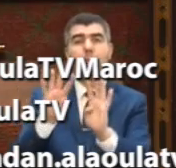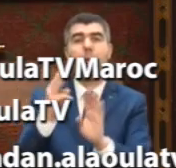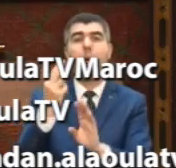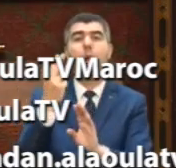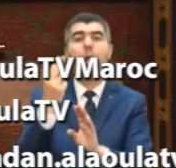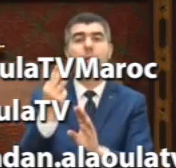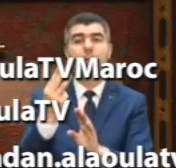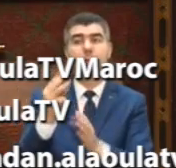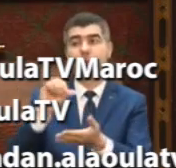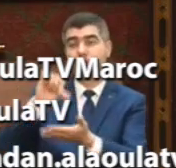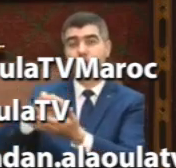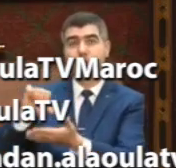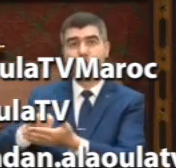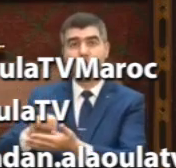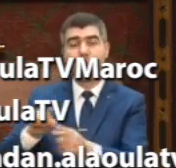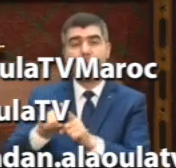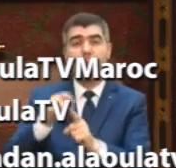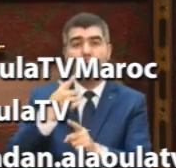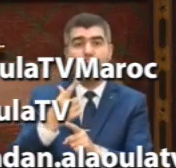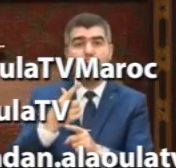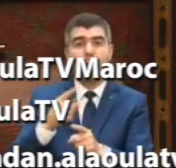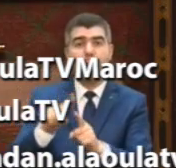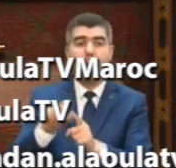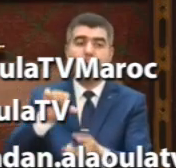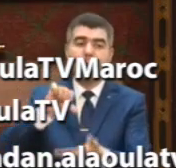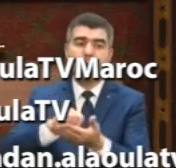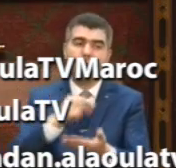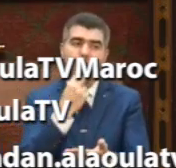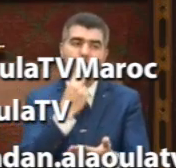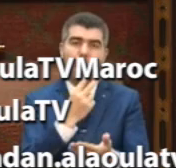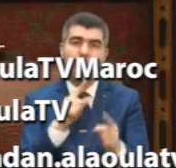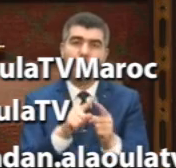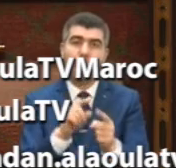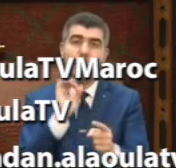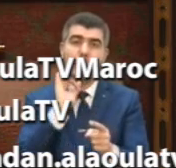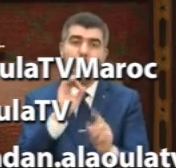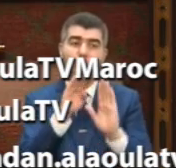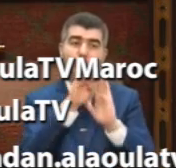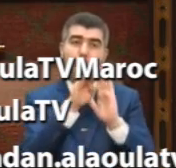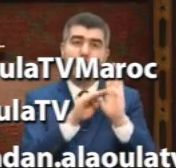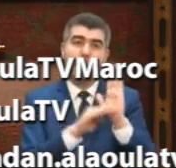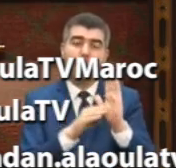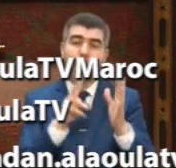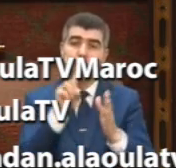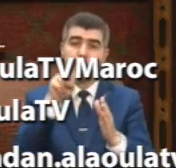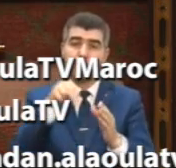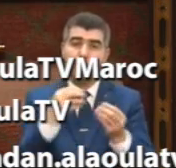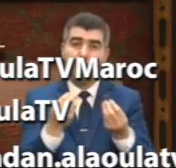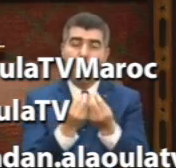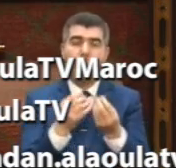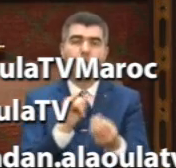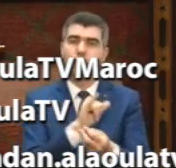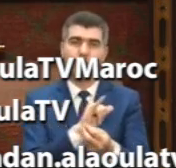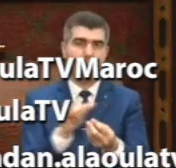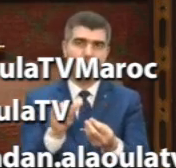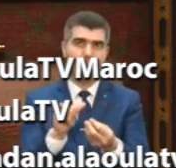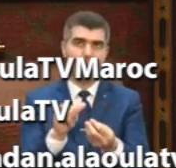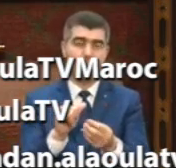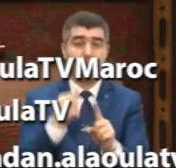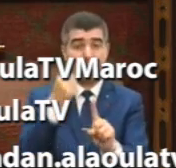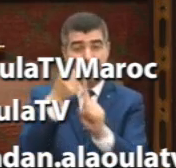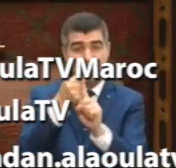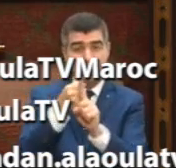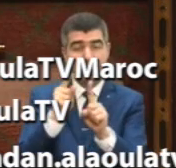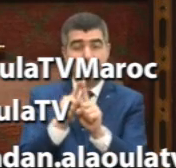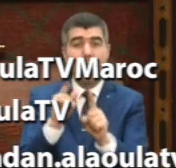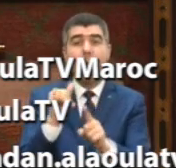إنما لازالت لها صفة دولة مراقب أي غير عضو في الأمم المتحدة، ونشتغل، يعني كان آخر قمة عربية